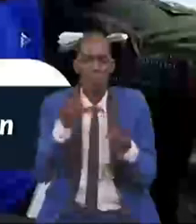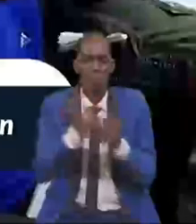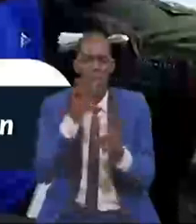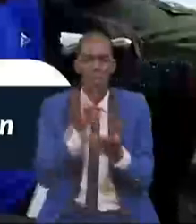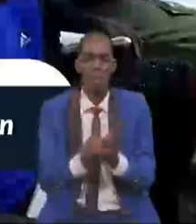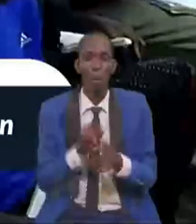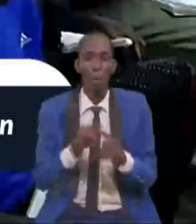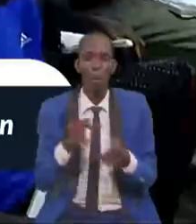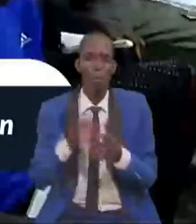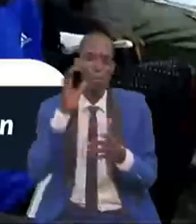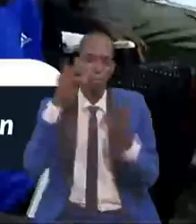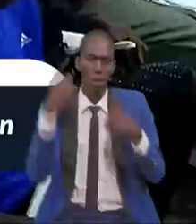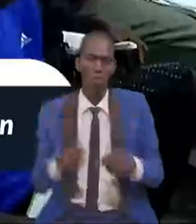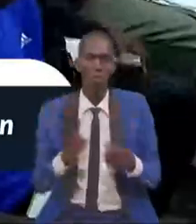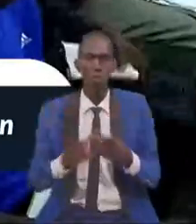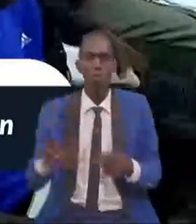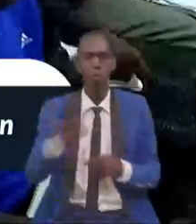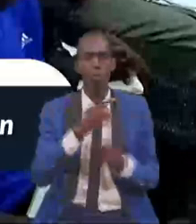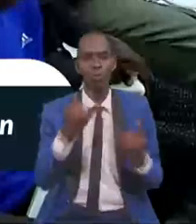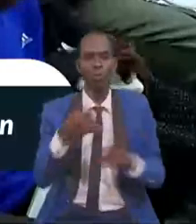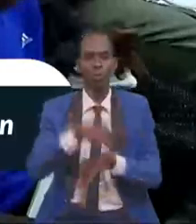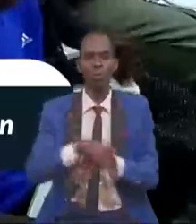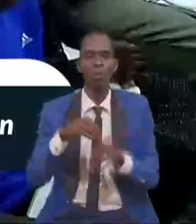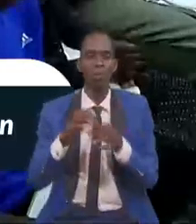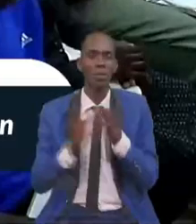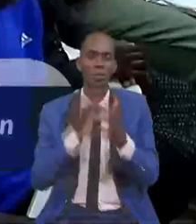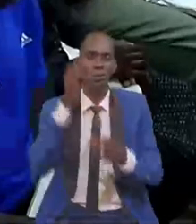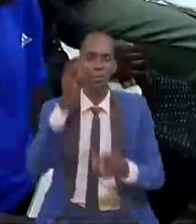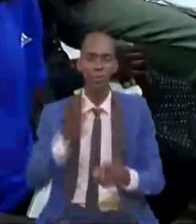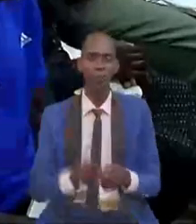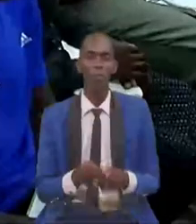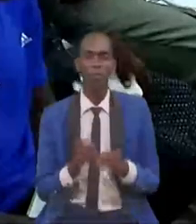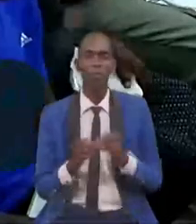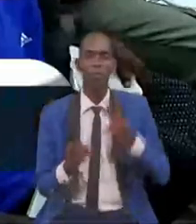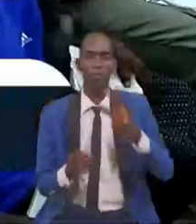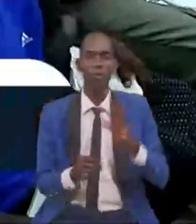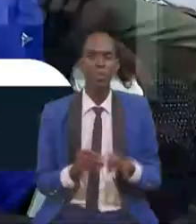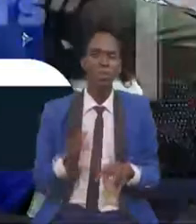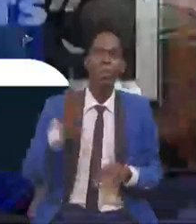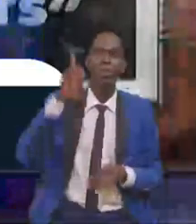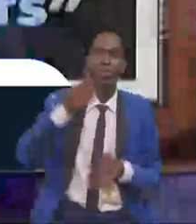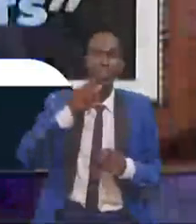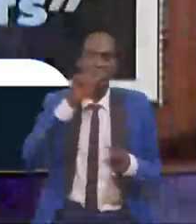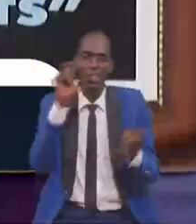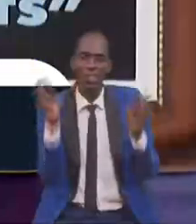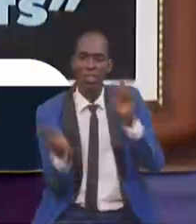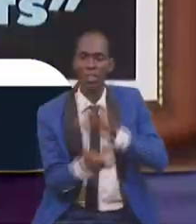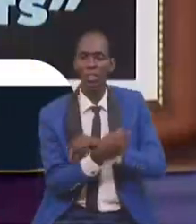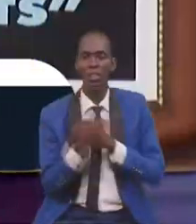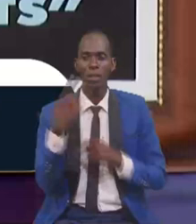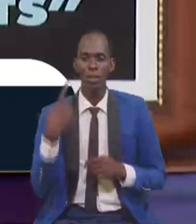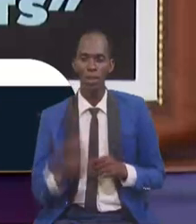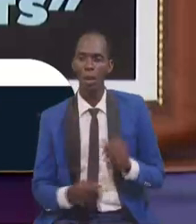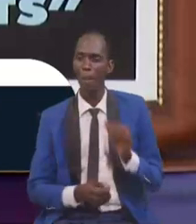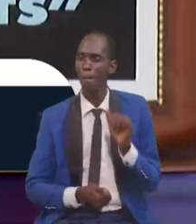arriver ce soir. Numéro 4, il a transformé la personne, il a